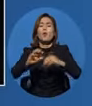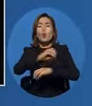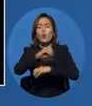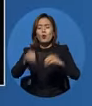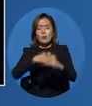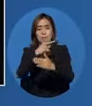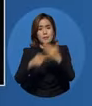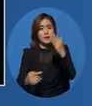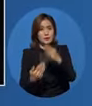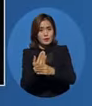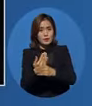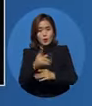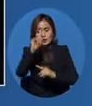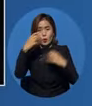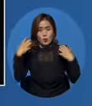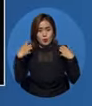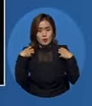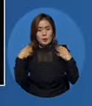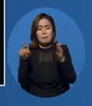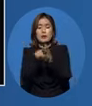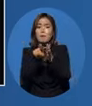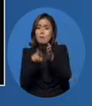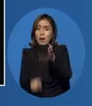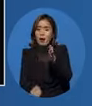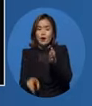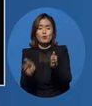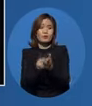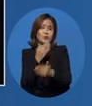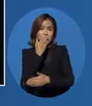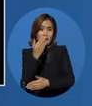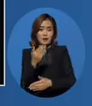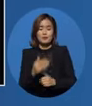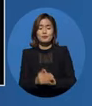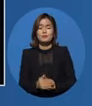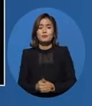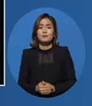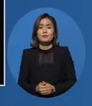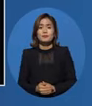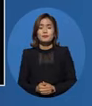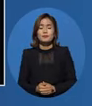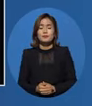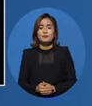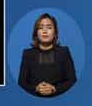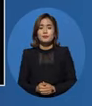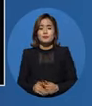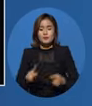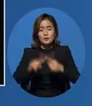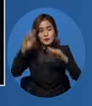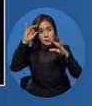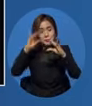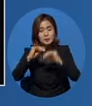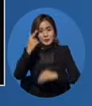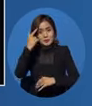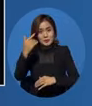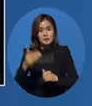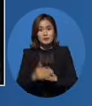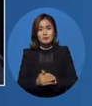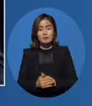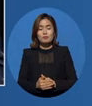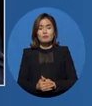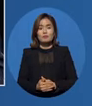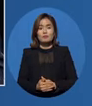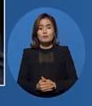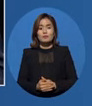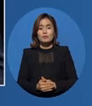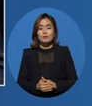꾸는 어 정부정책의 신뢰를 떨어뜨리는 큰 문제가 될 수도 있다 이제 그런 생각을 하는데 거기에도 기억하시죠 4 모집